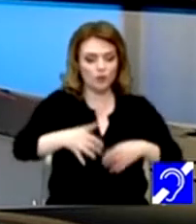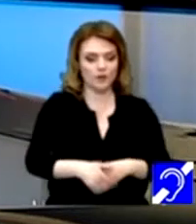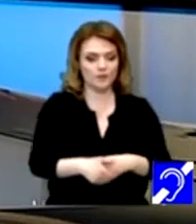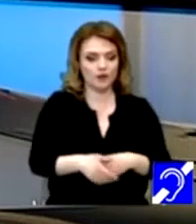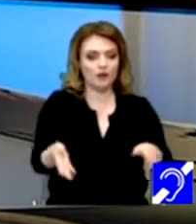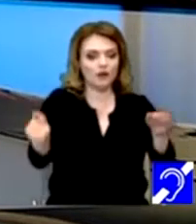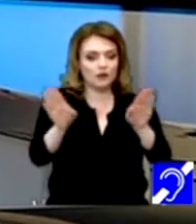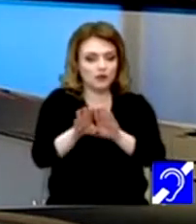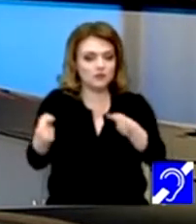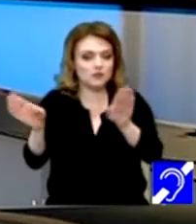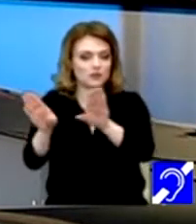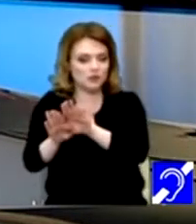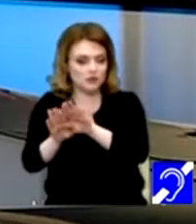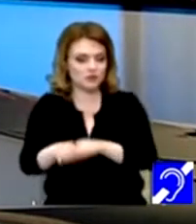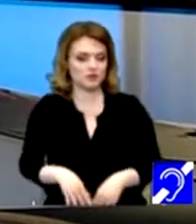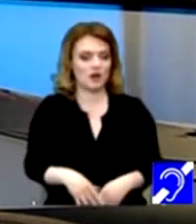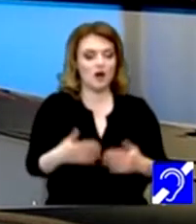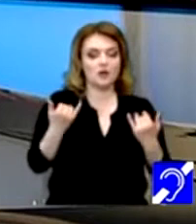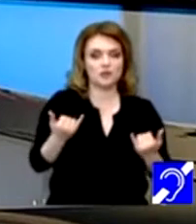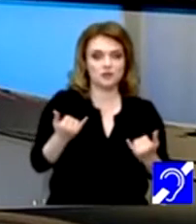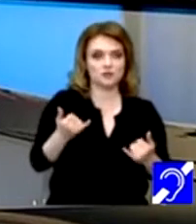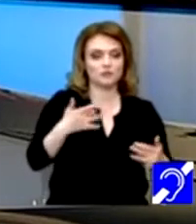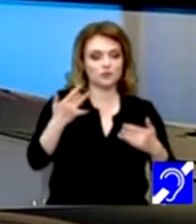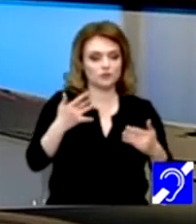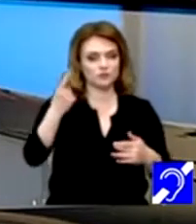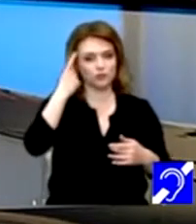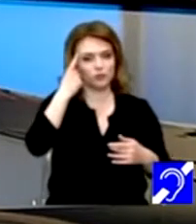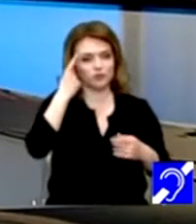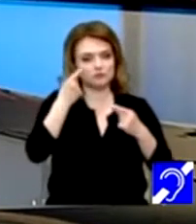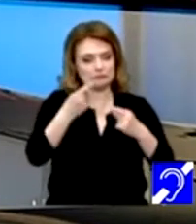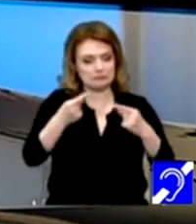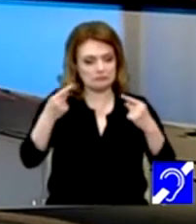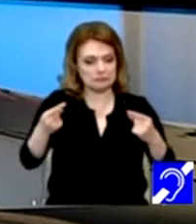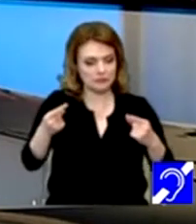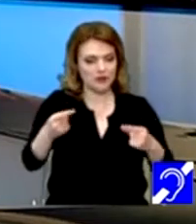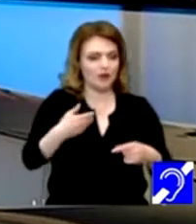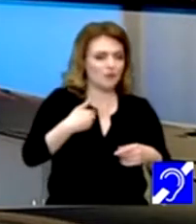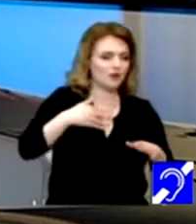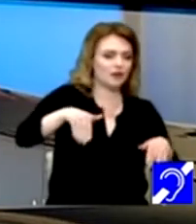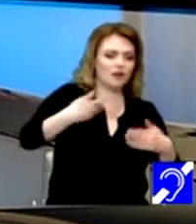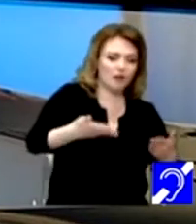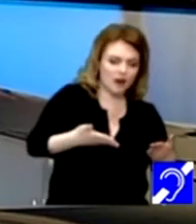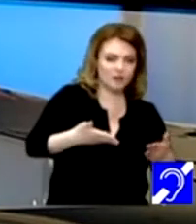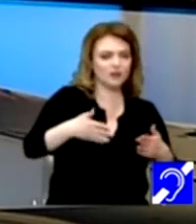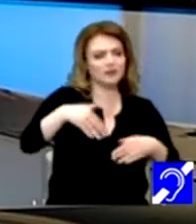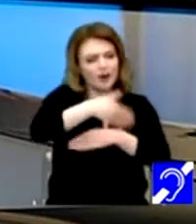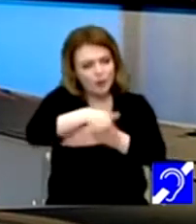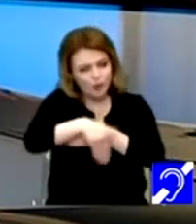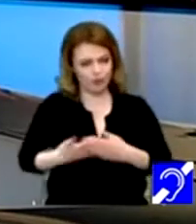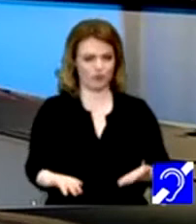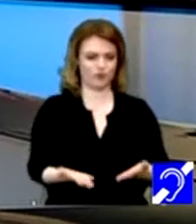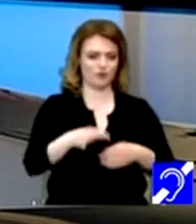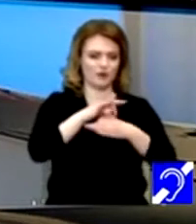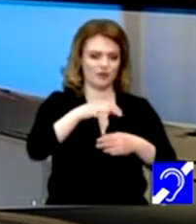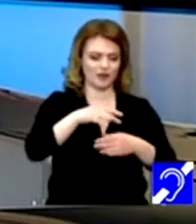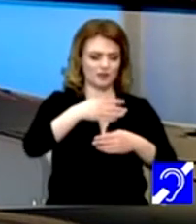pun la bătaie ingeniozitatea de a transforma în scene tot felul de locuri în aer liber. Dau reprezentații